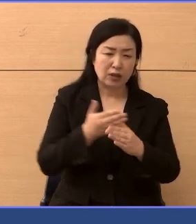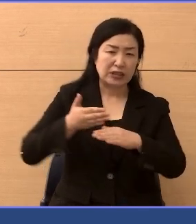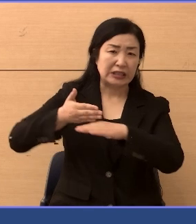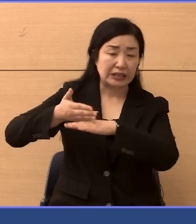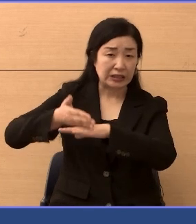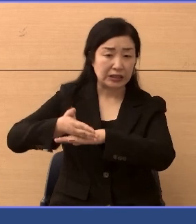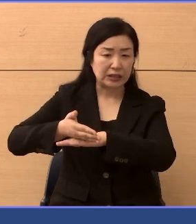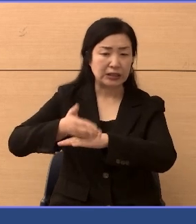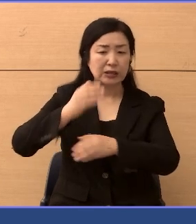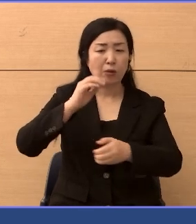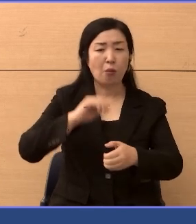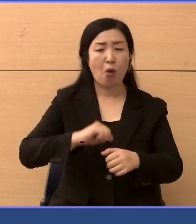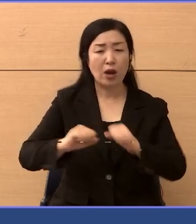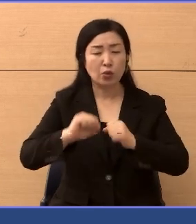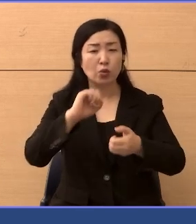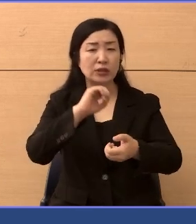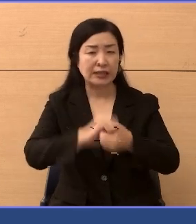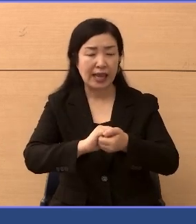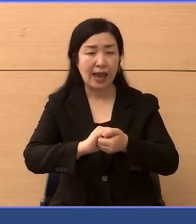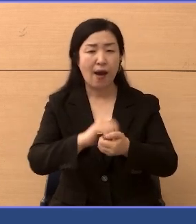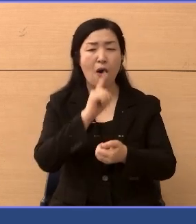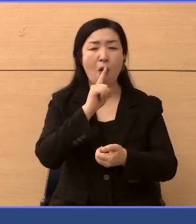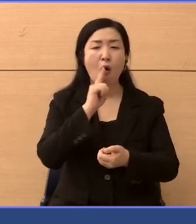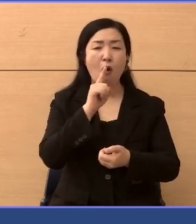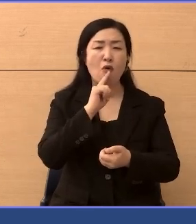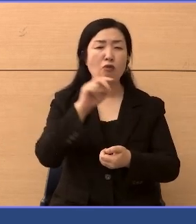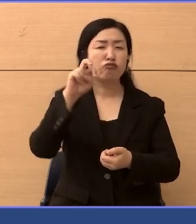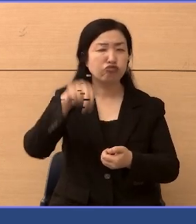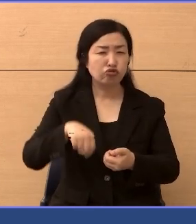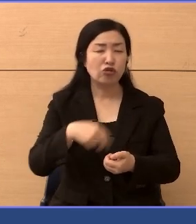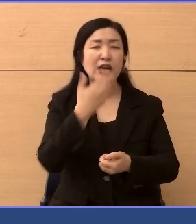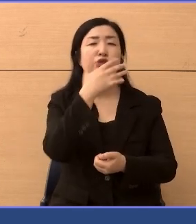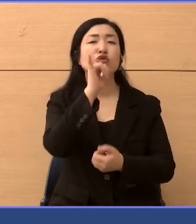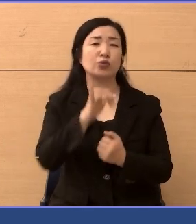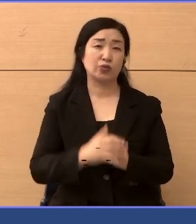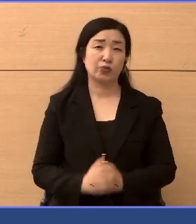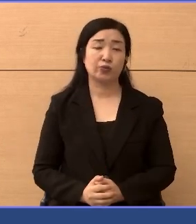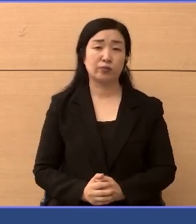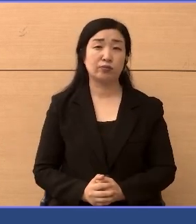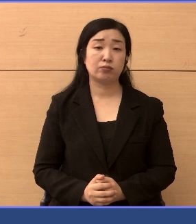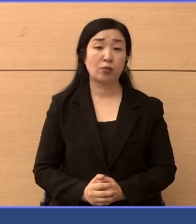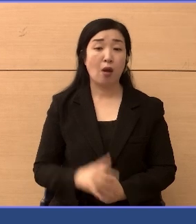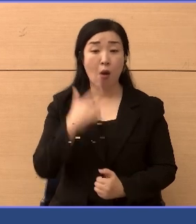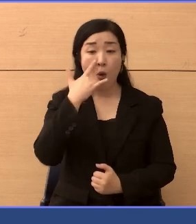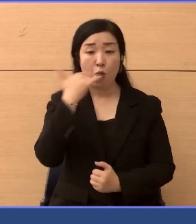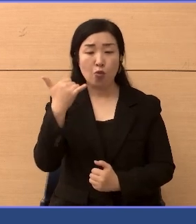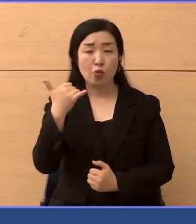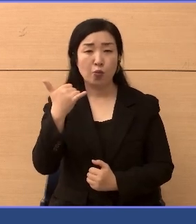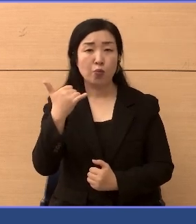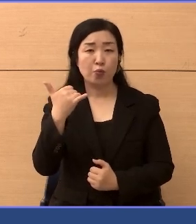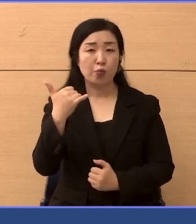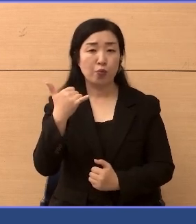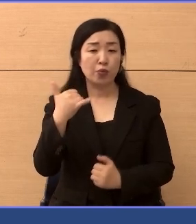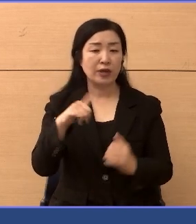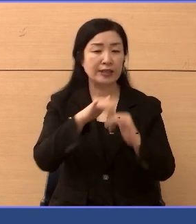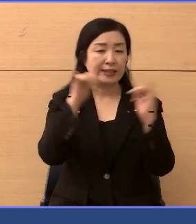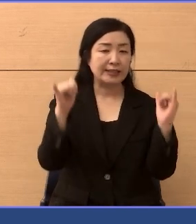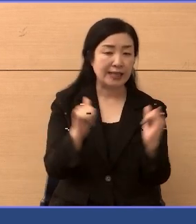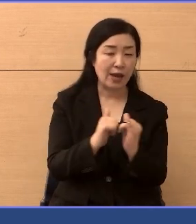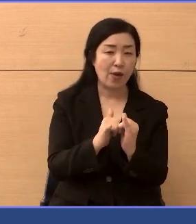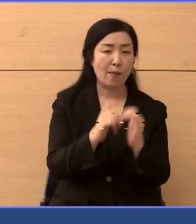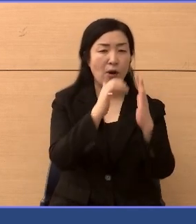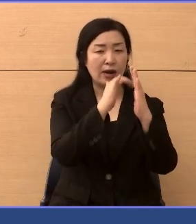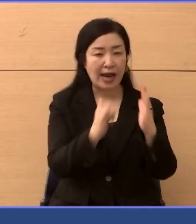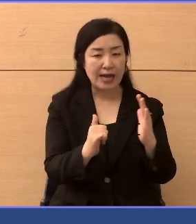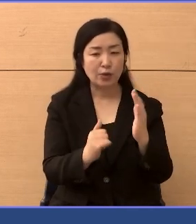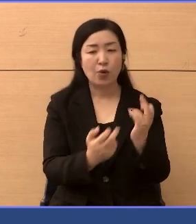language. 제한적이면서 아니면 Their 아예 social 언어적인 능력이 없을 수 interactions with 있습니다. their 그리고 parents, 부모님과의 siblings, and 어떤 people 사회적인 outside the 활동 또는 family may be